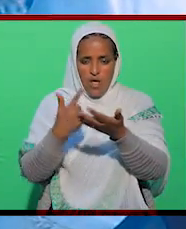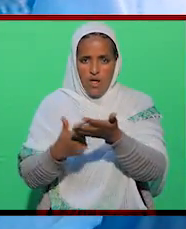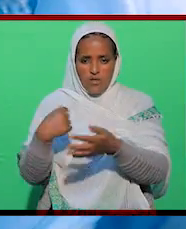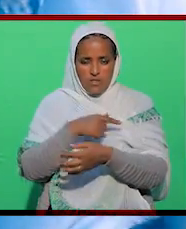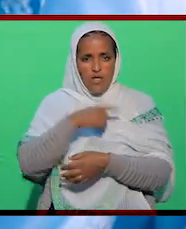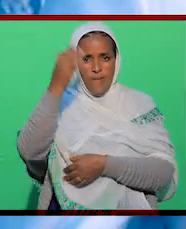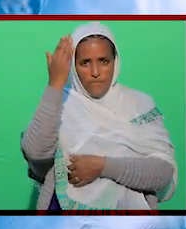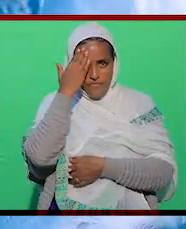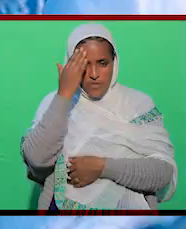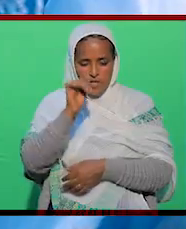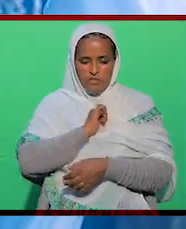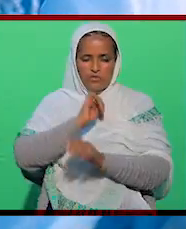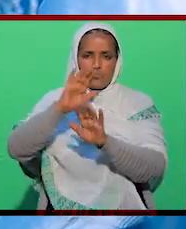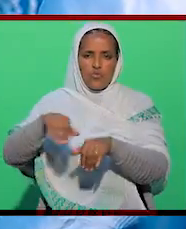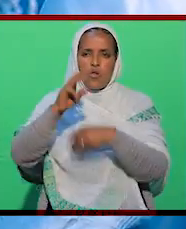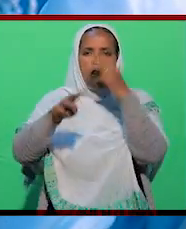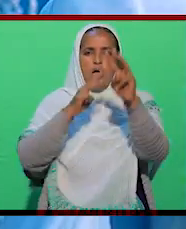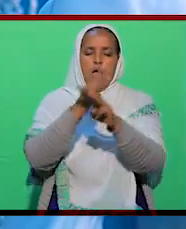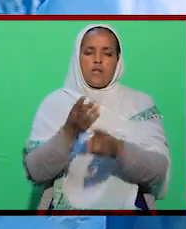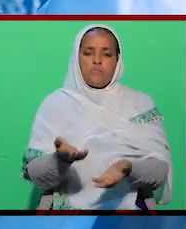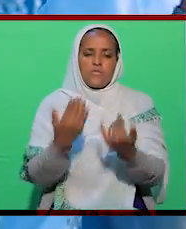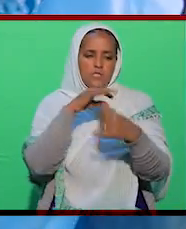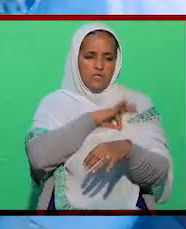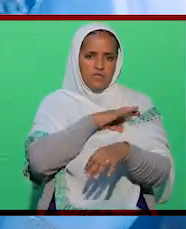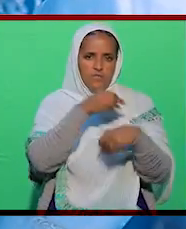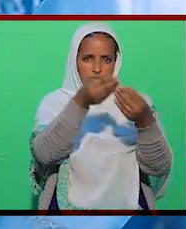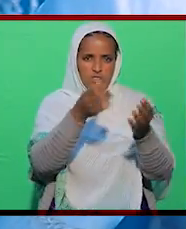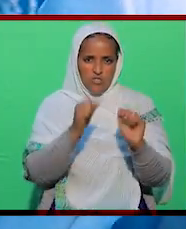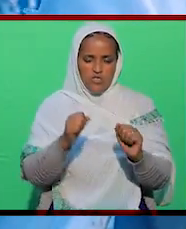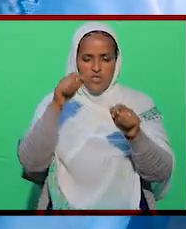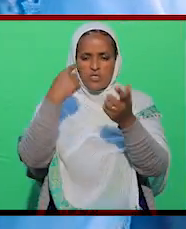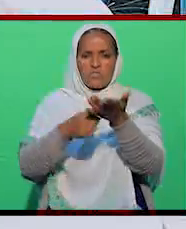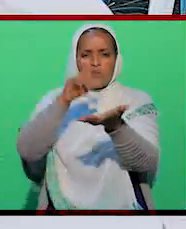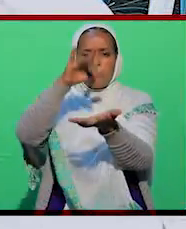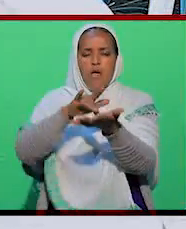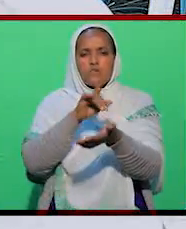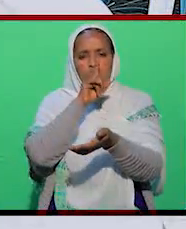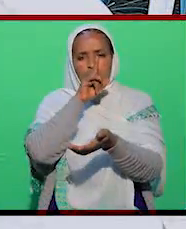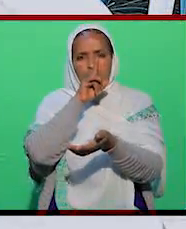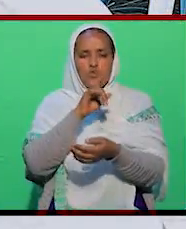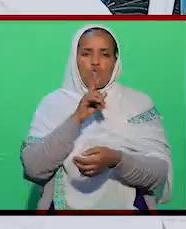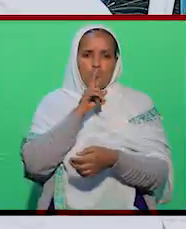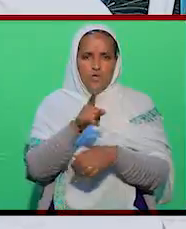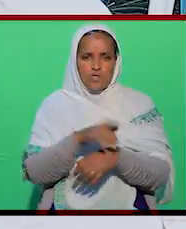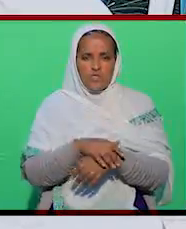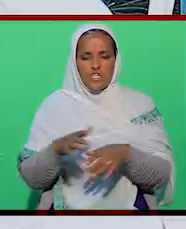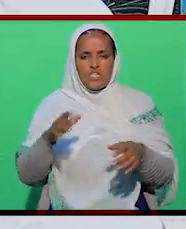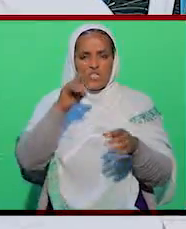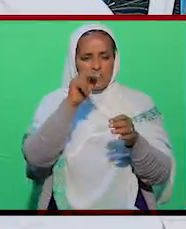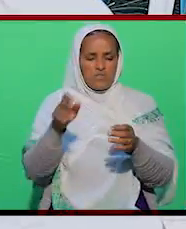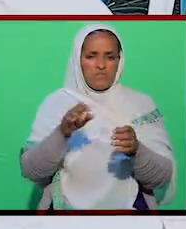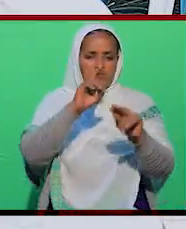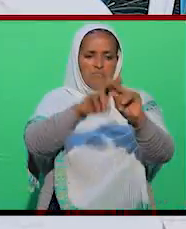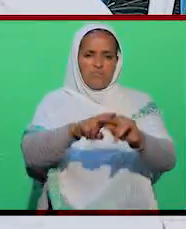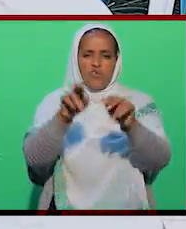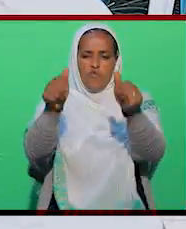ትምህርቶች አሉ። ያን ብናውቀው አይደለም ለራሳችን ለዓለም እንተርፍ ነበር። እኛ እዚህ መሃል ዝም ብለን በእውነቱ